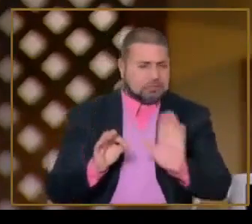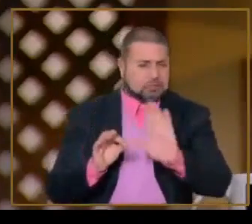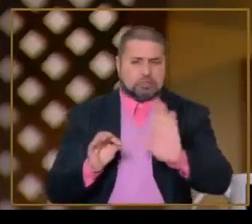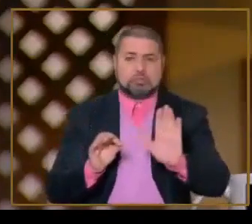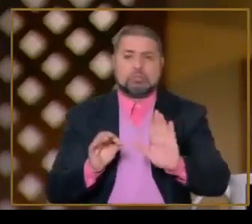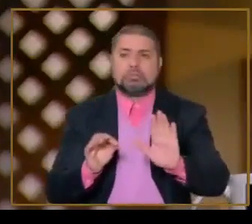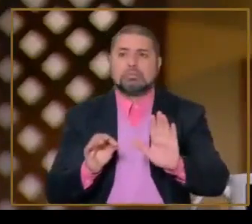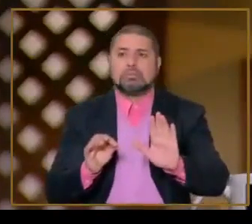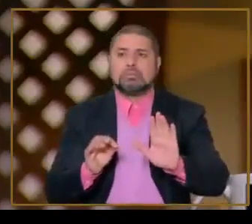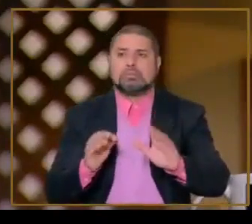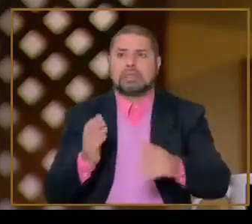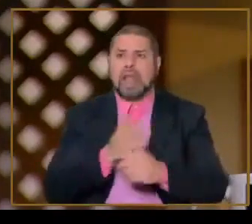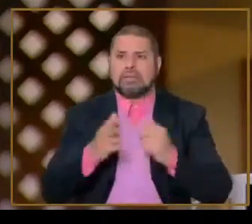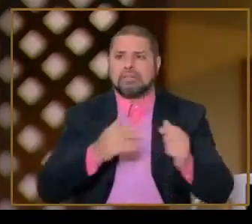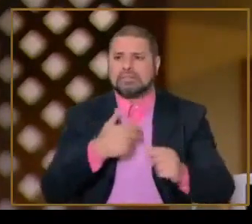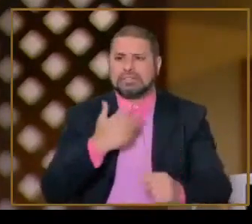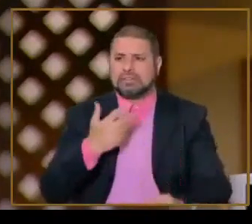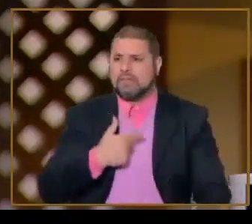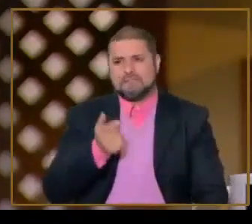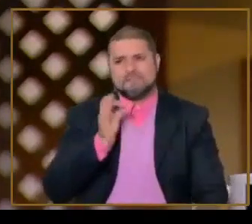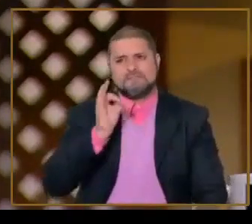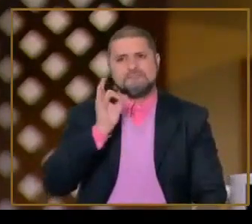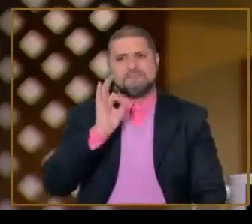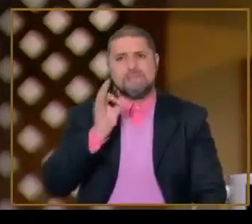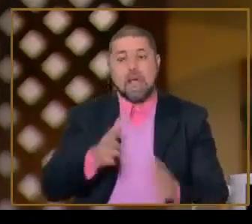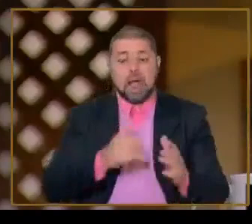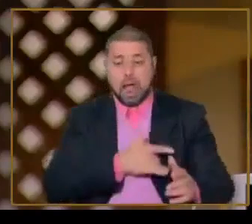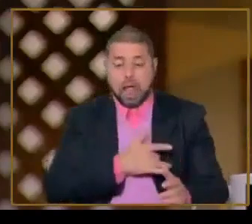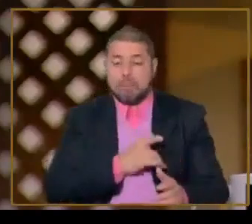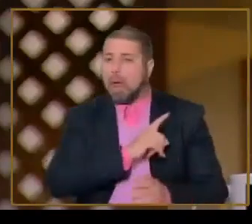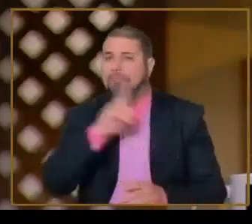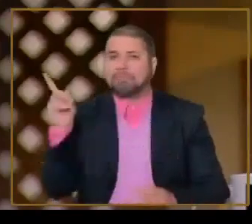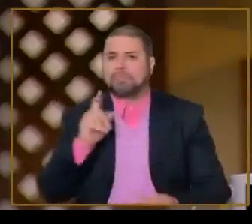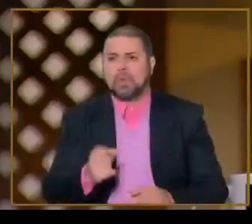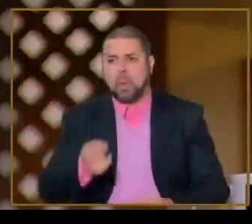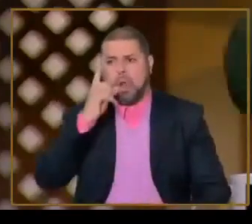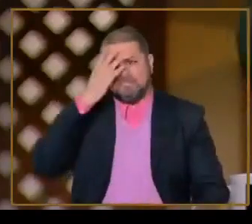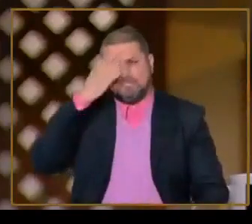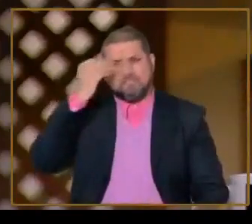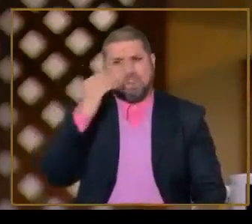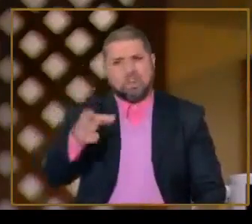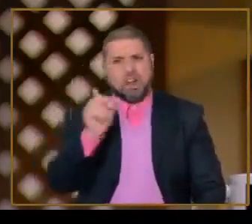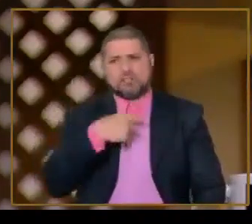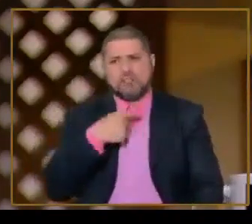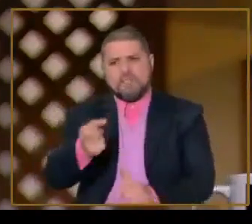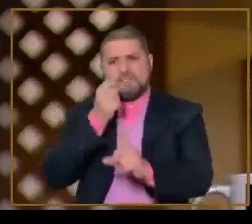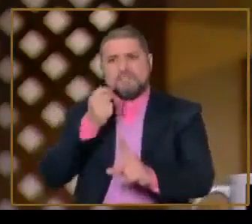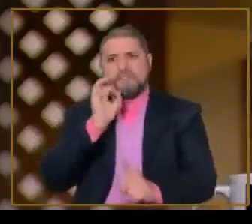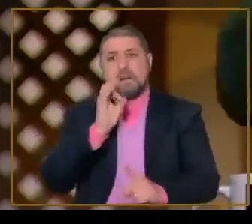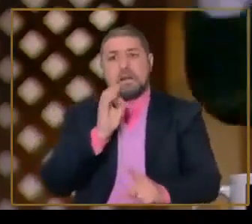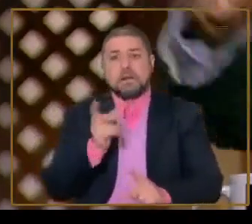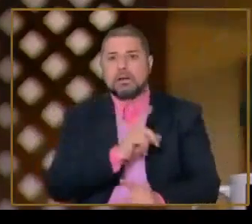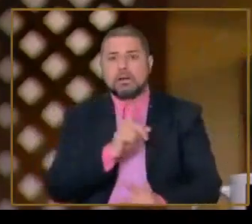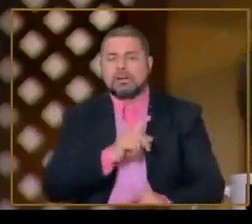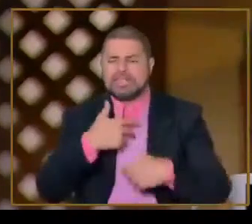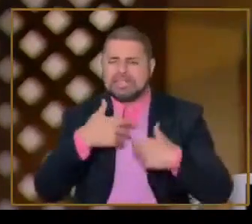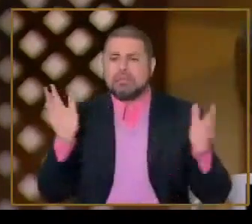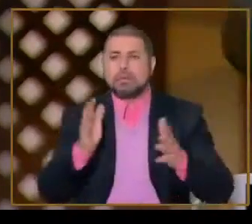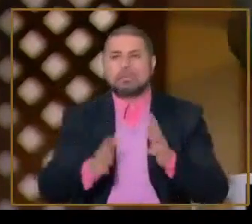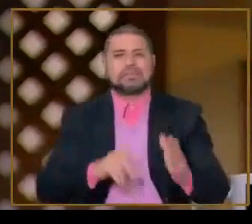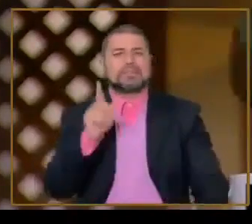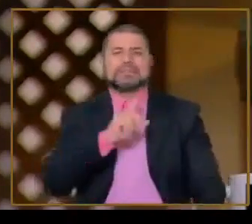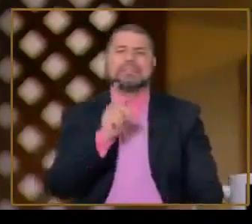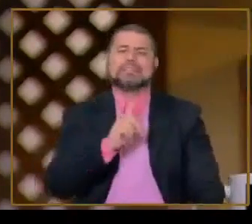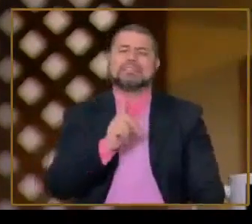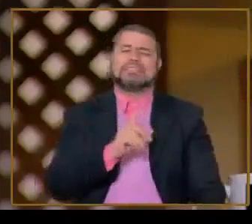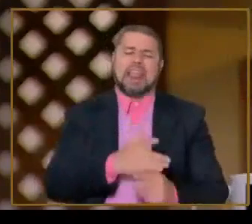او عايز يتشفى في حد والله ما انا سيبه والله لاعمل فيه سيبوني والله